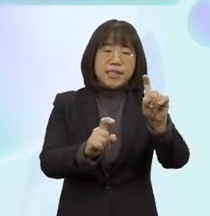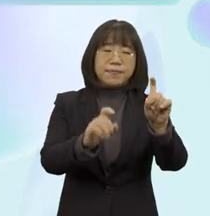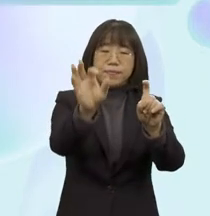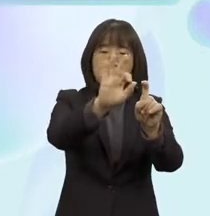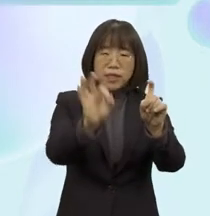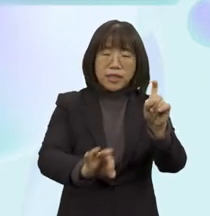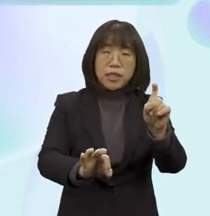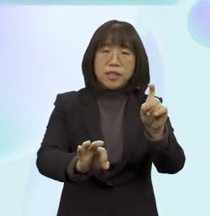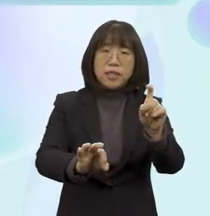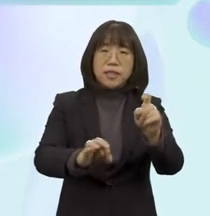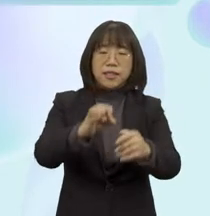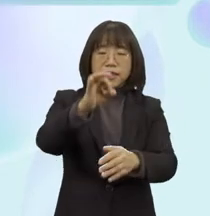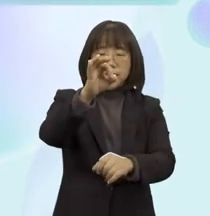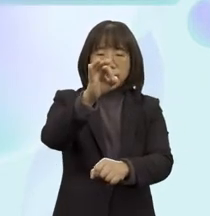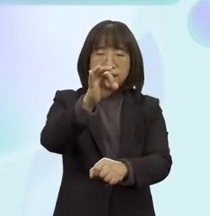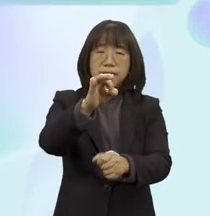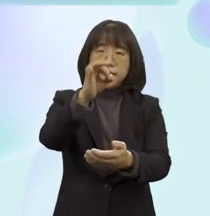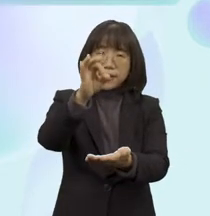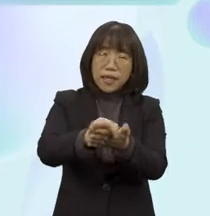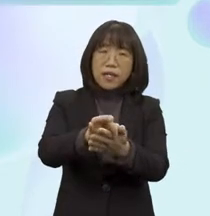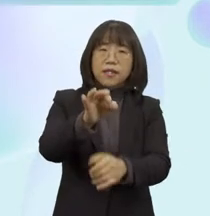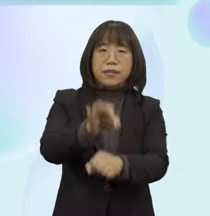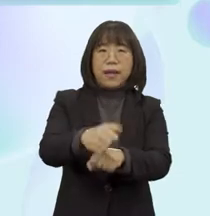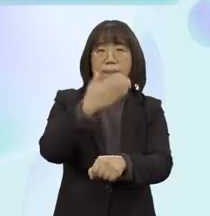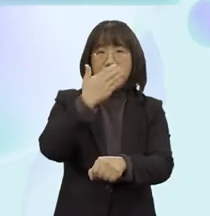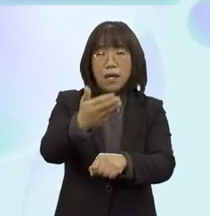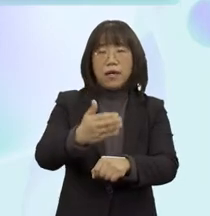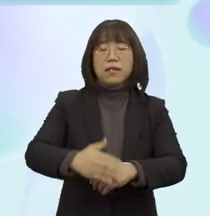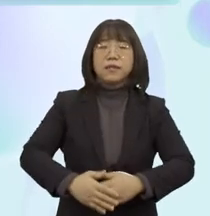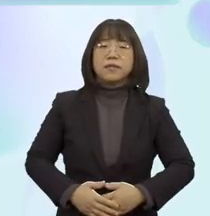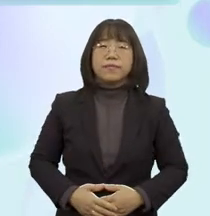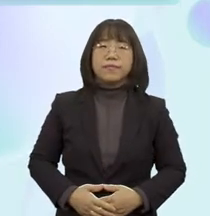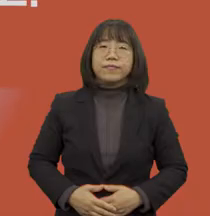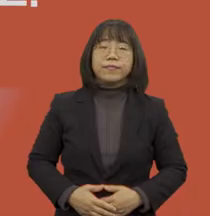추가로 10% 이상의 할인 혜택도 더해집니다.